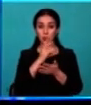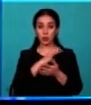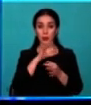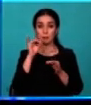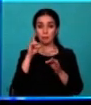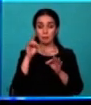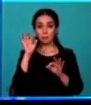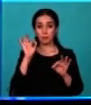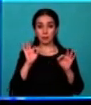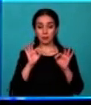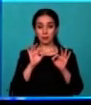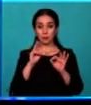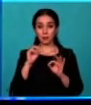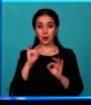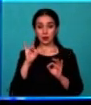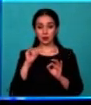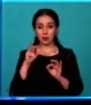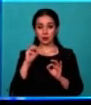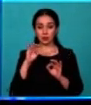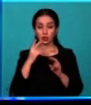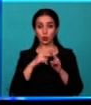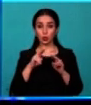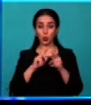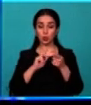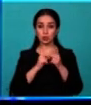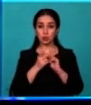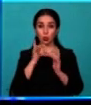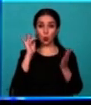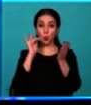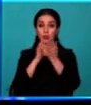parametrini o'zgartiramiz hozir. O'rtadan chiqish uchun